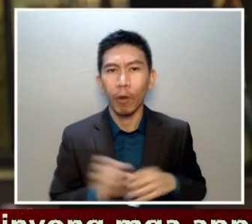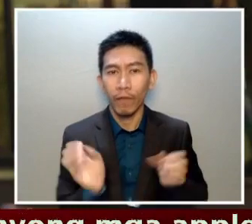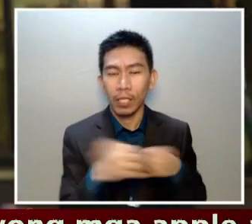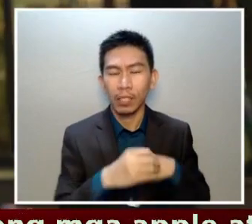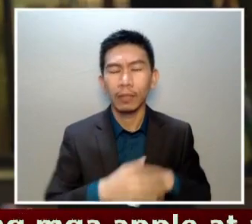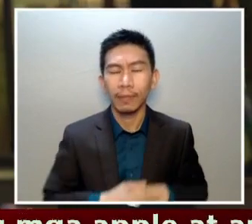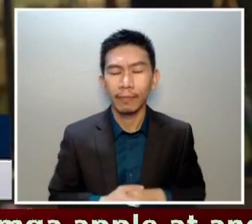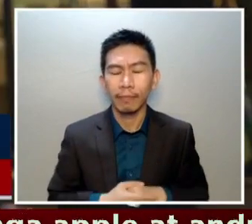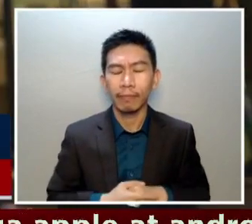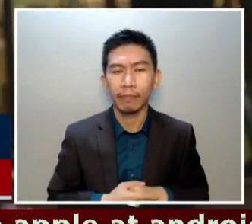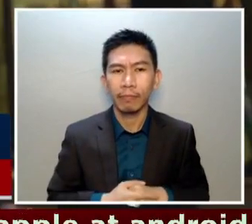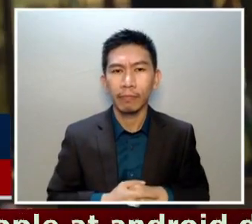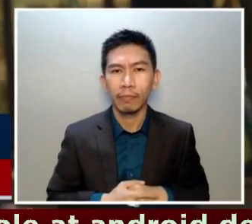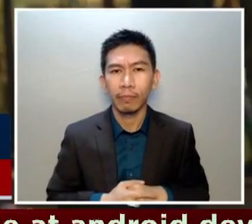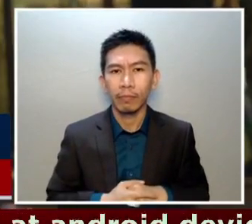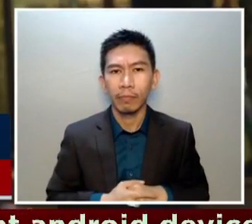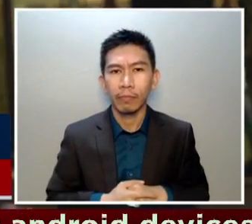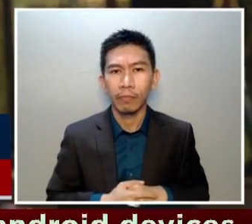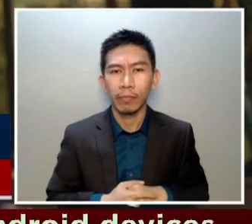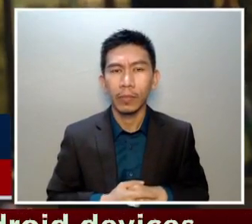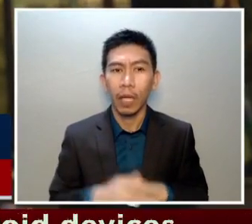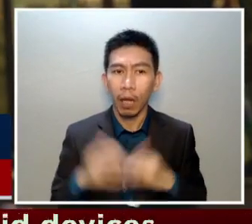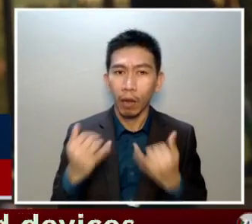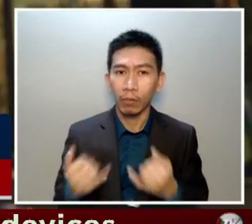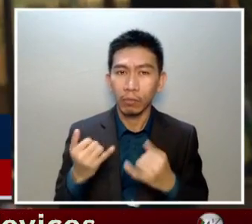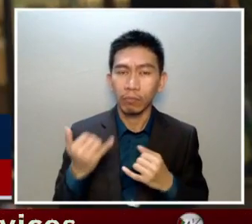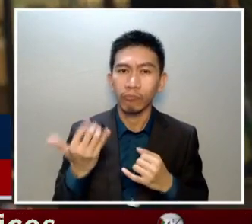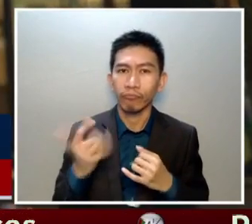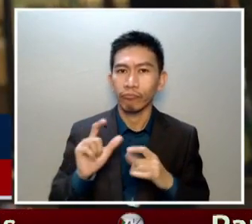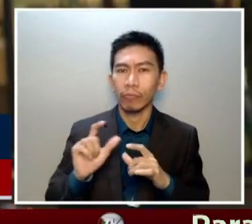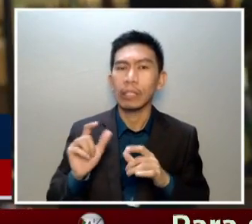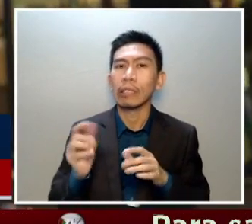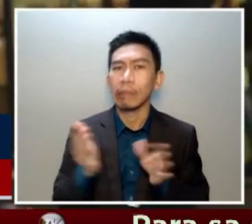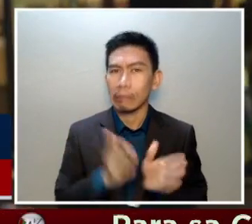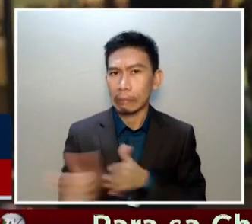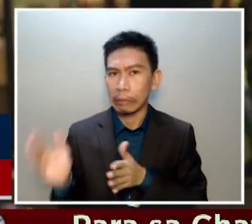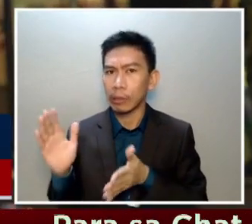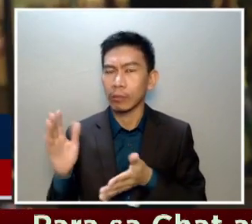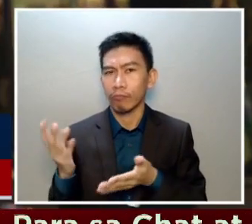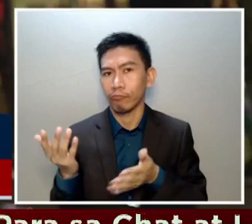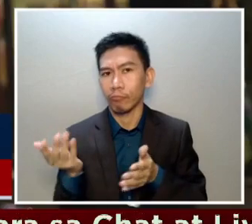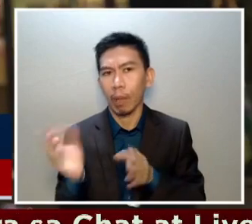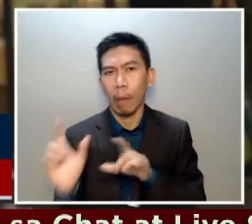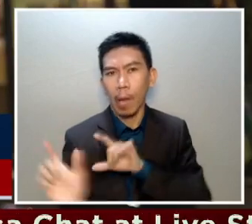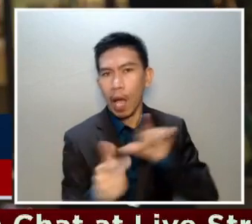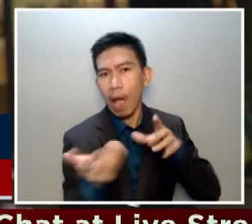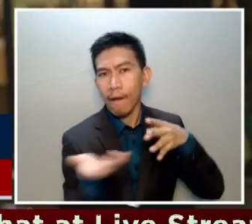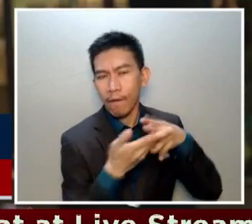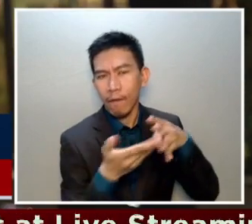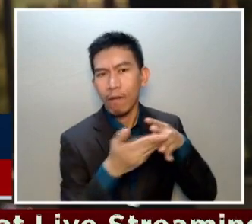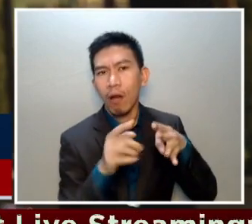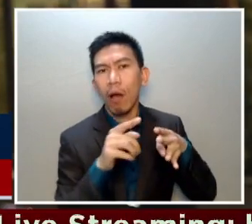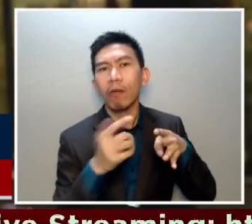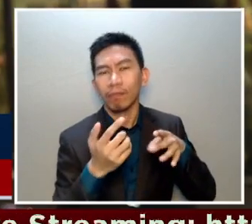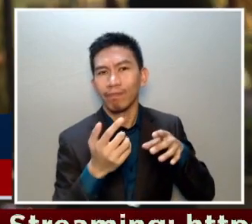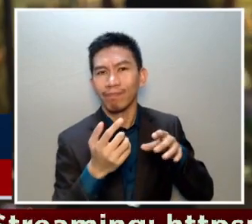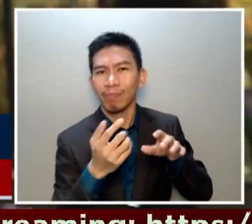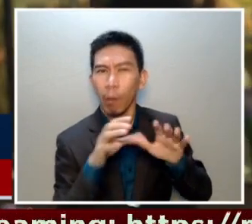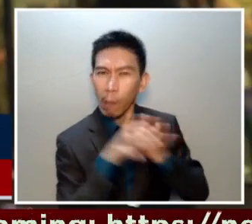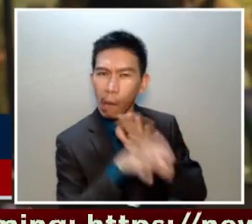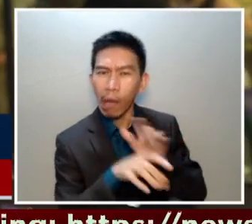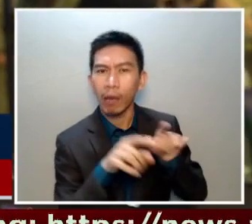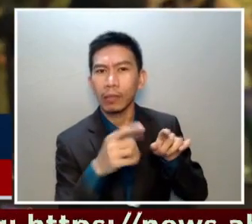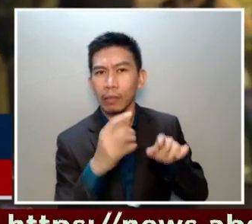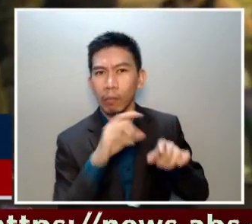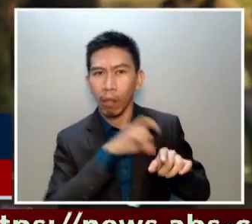Bernadette, inihahanda na ang kasong kriminal at administratibo na isasampa laban dito sa pulis na nakabaril sa biktima. At